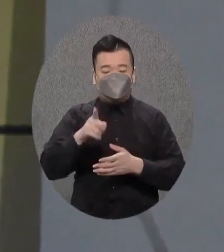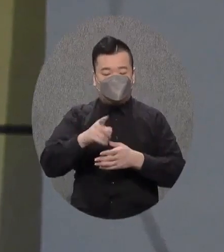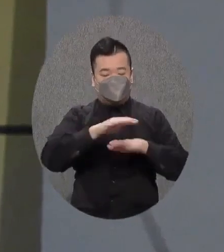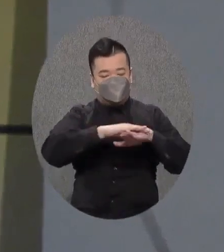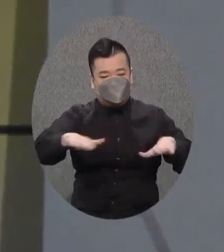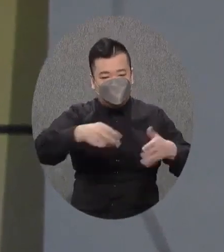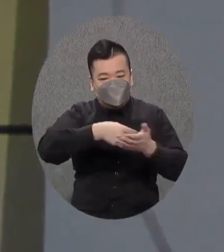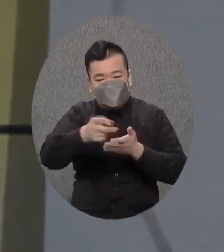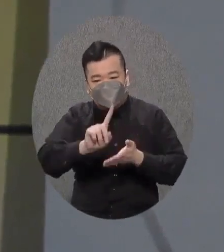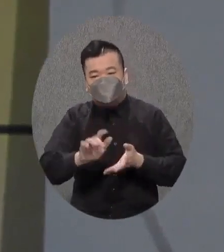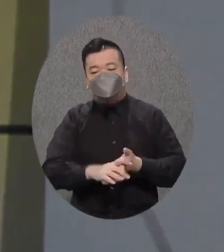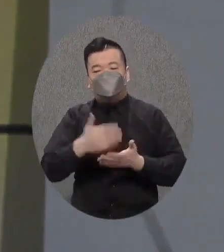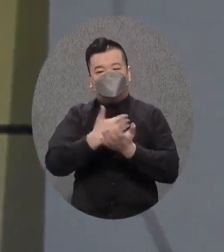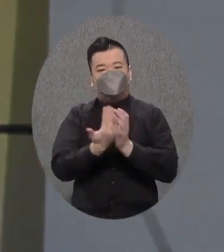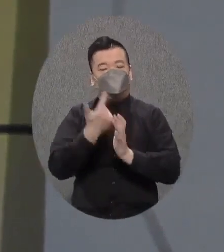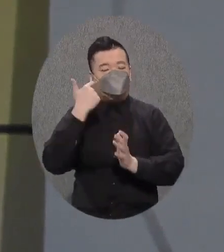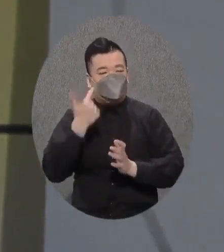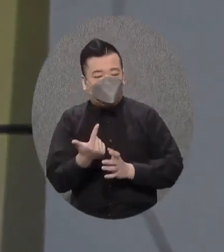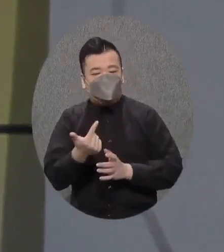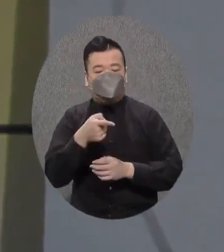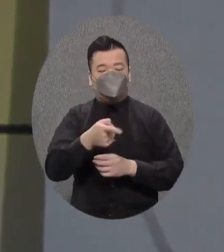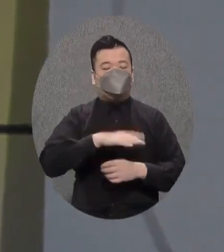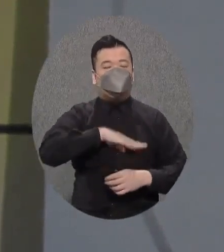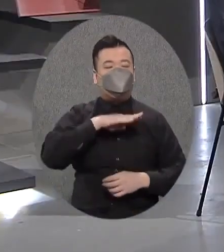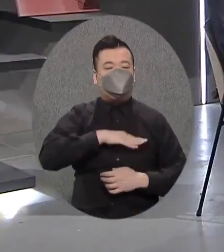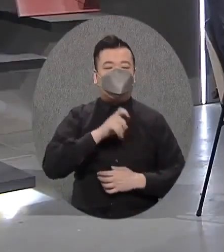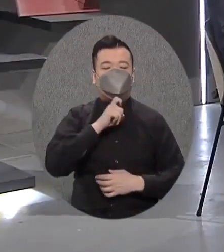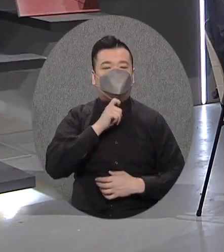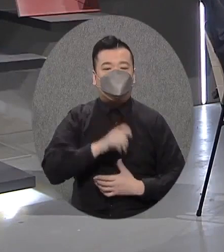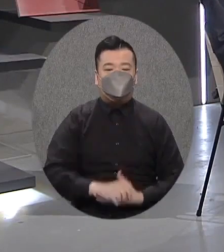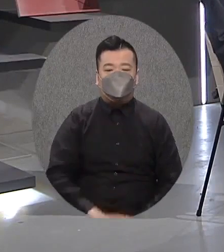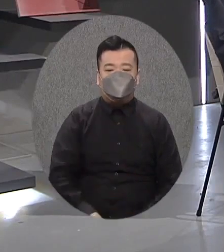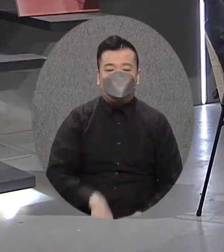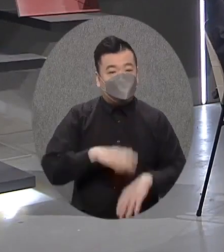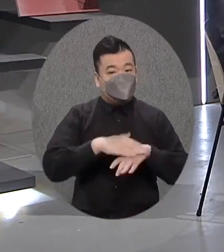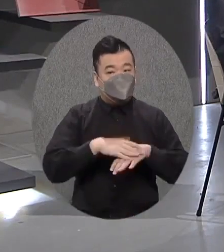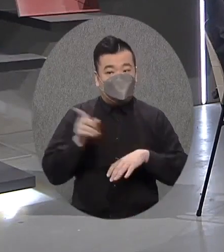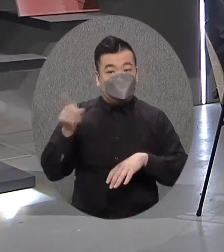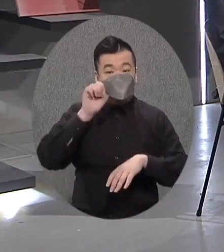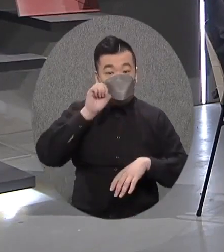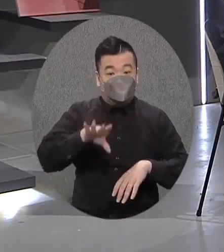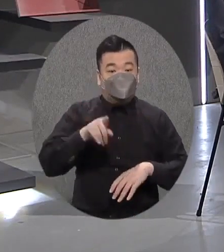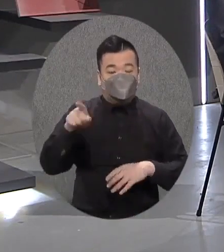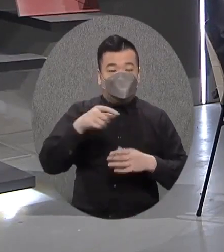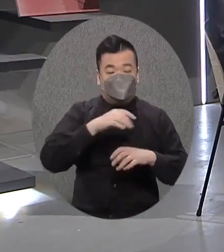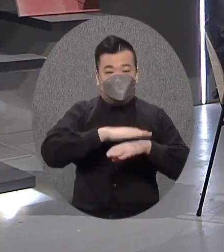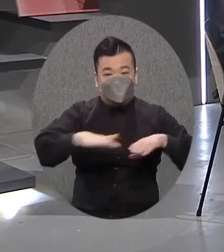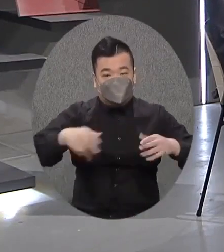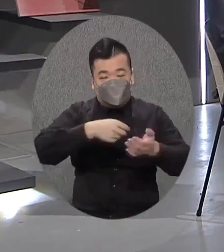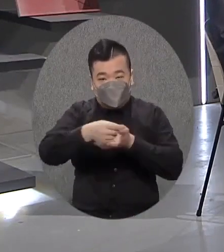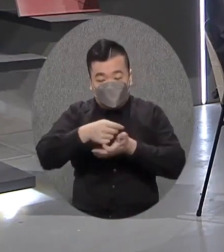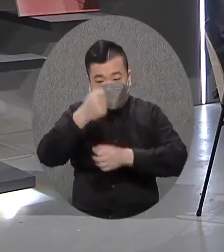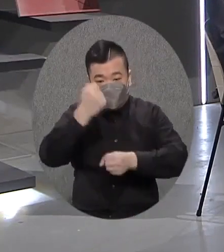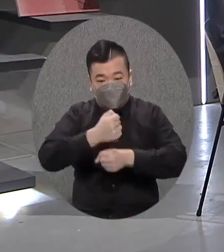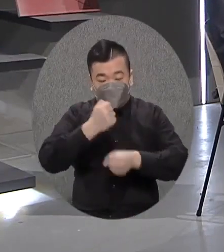咧佢係非常之多樣化同埋十分之豐富嘅。 Prudence 嗱，剛才 Sally 就講到關於版畫製作上嘅特色啦